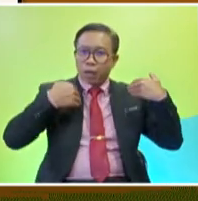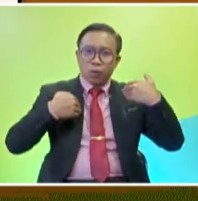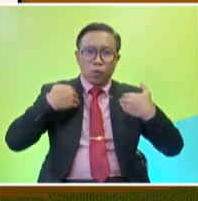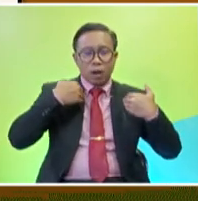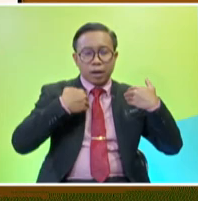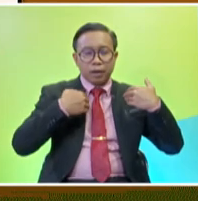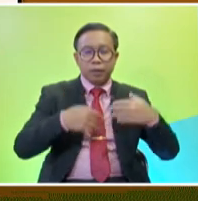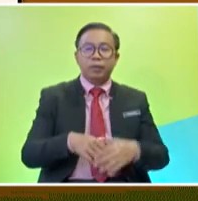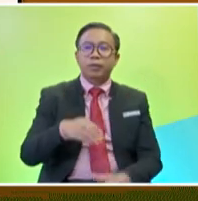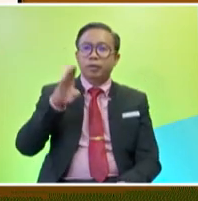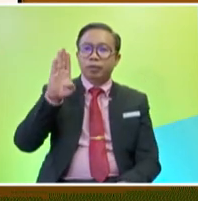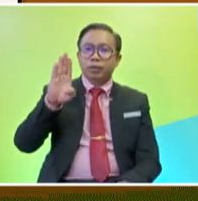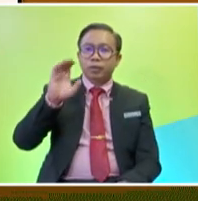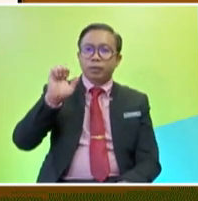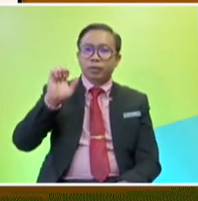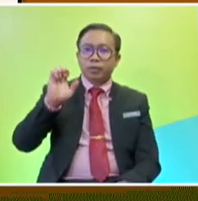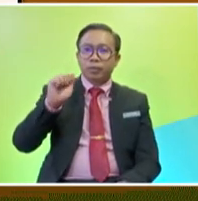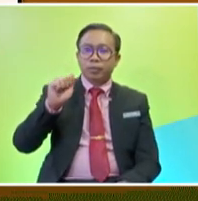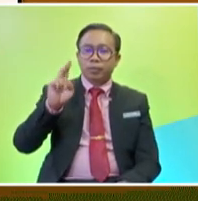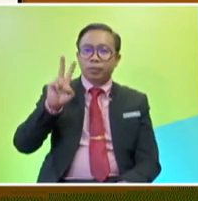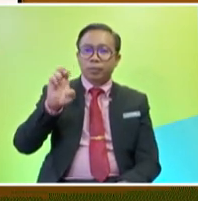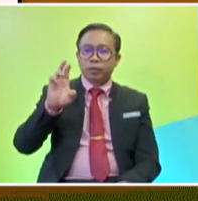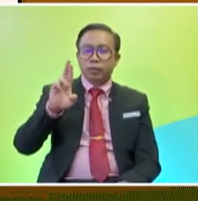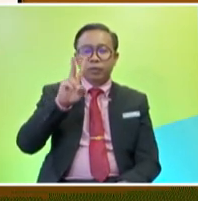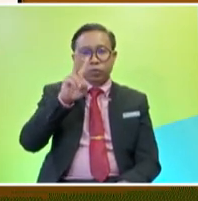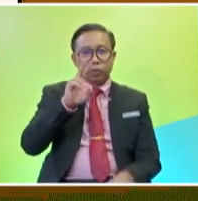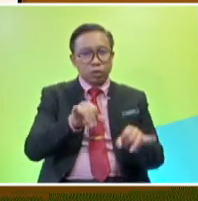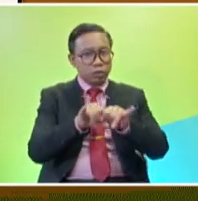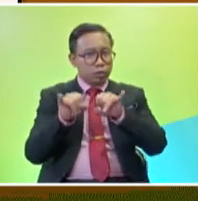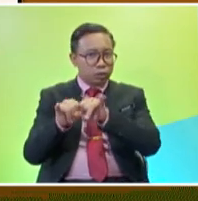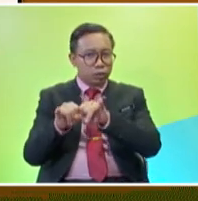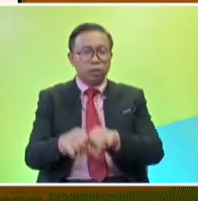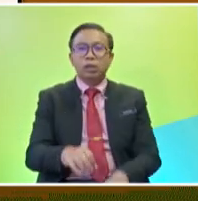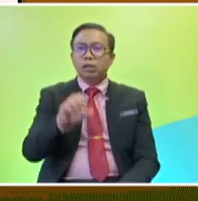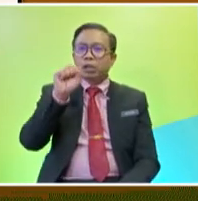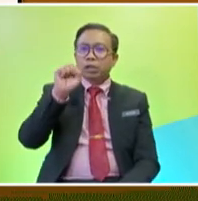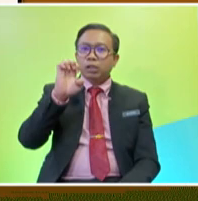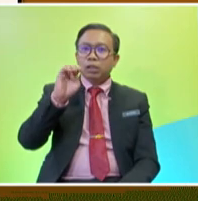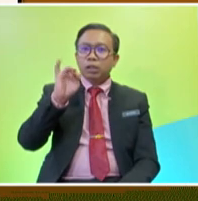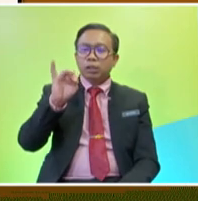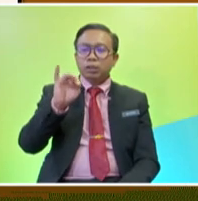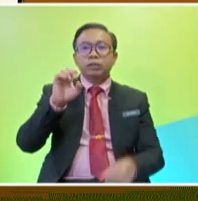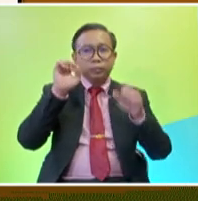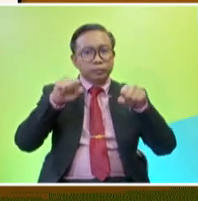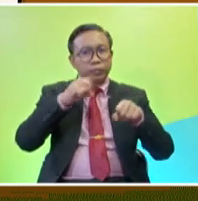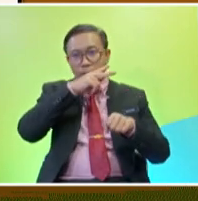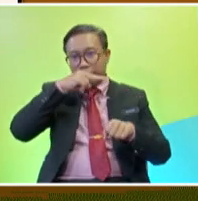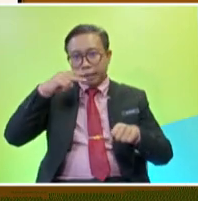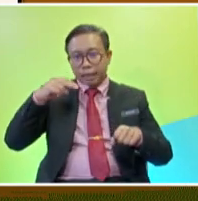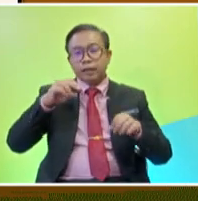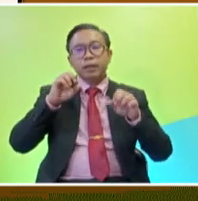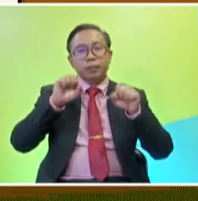dan hewan Bieber ini antara dua jenis fisis hewan yang semi akuatik boleh tidak boleh berenang dan juga tinggal di